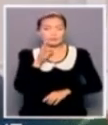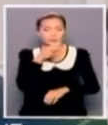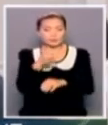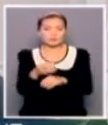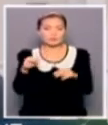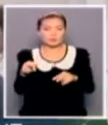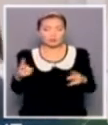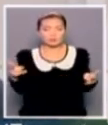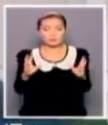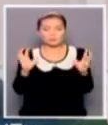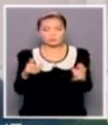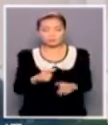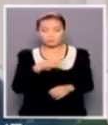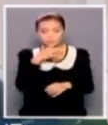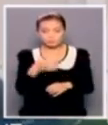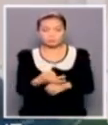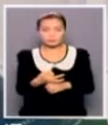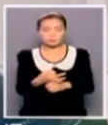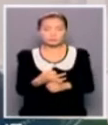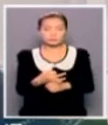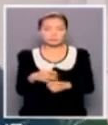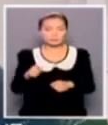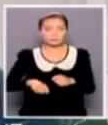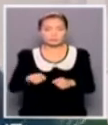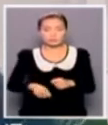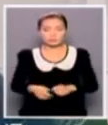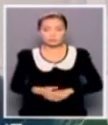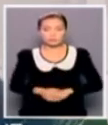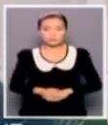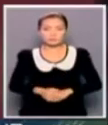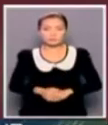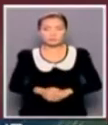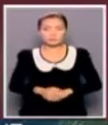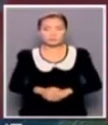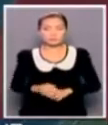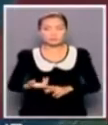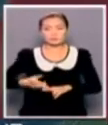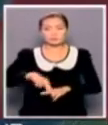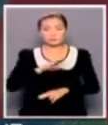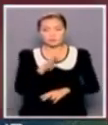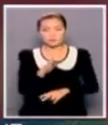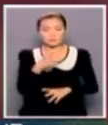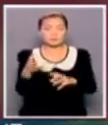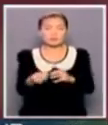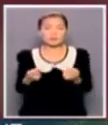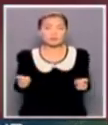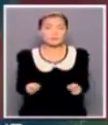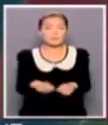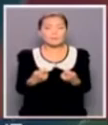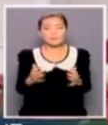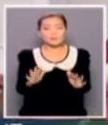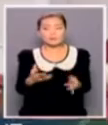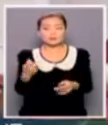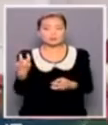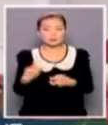ата-аналарының немесе заңды өкілдерінің келісімшартқа отыру арқылы қайтарымды негізде жүзеге асатын болады. Енді бұзылып қалып тапсырып